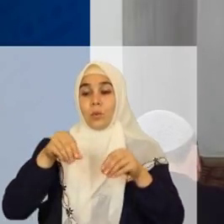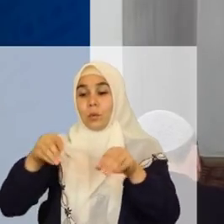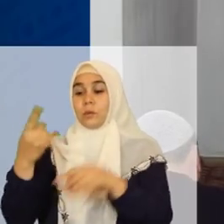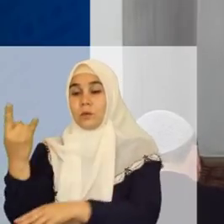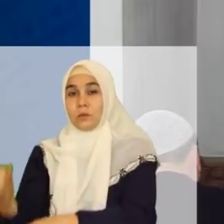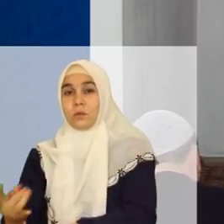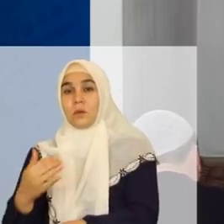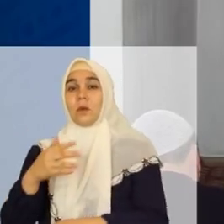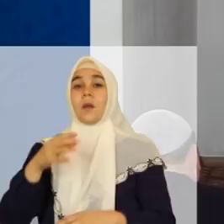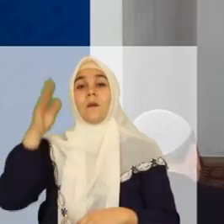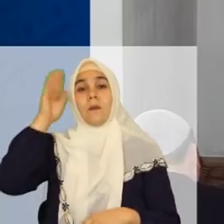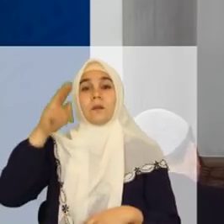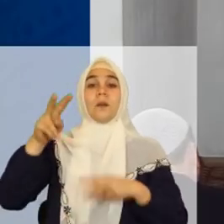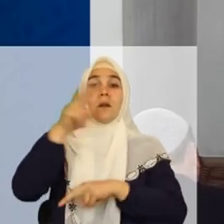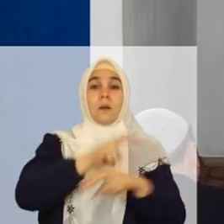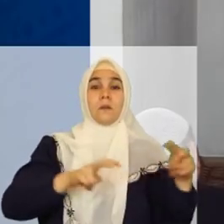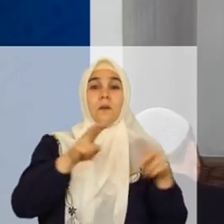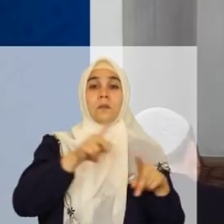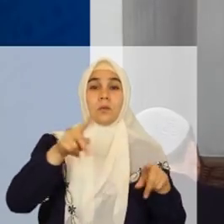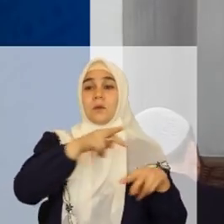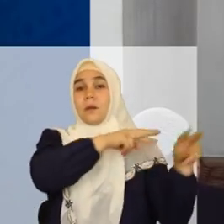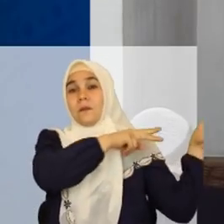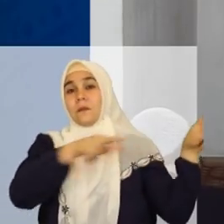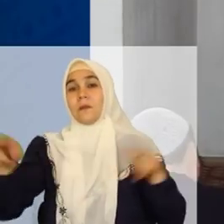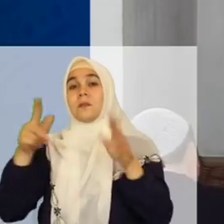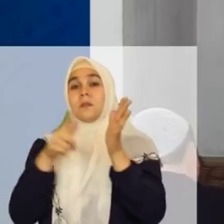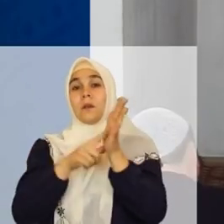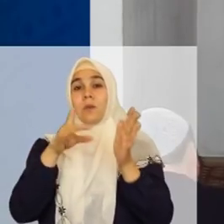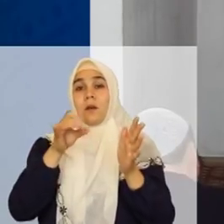qo'yib, suv izlagan paytlarida bo'lgan sa'yni takrori.